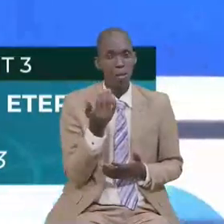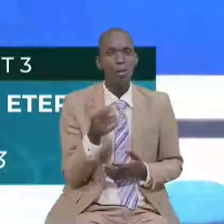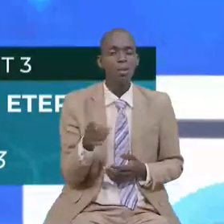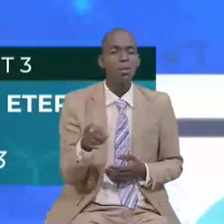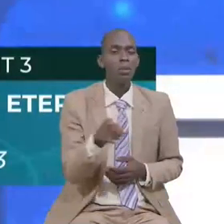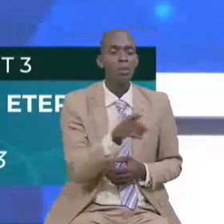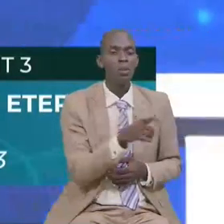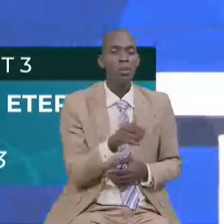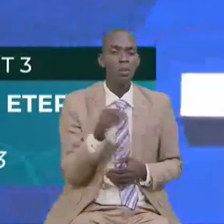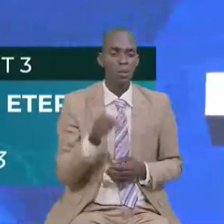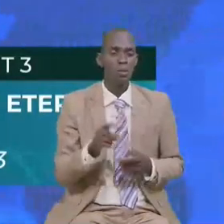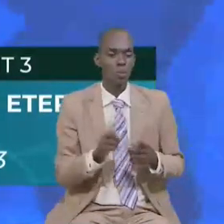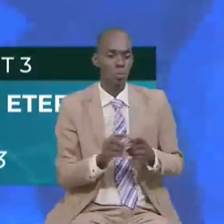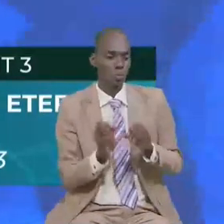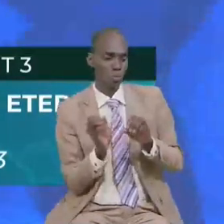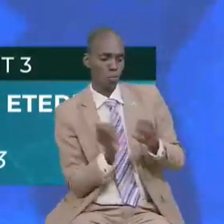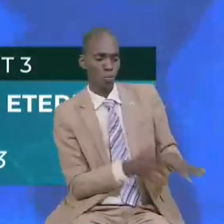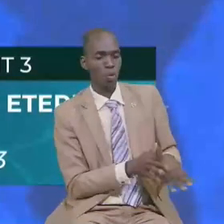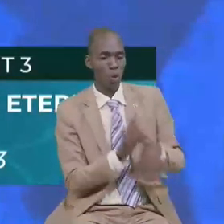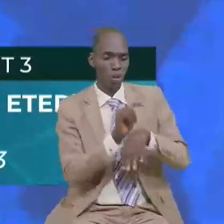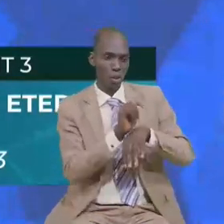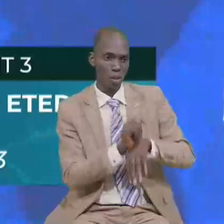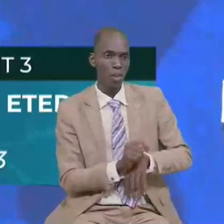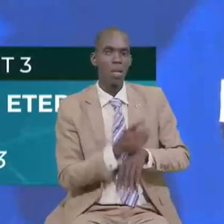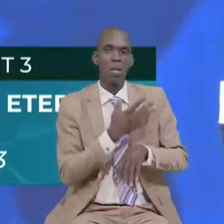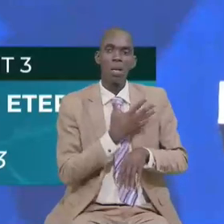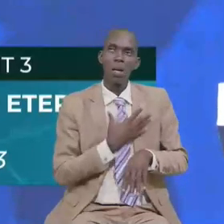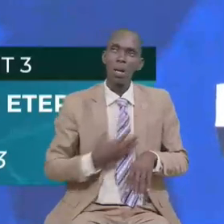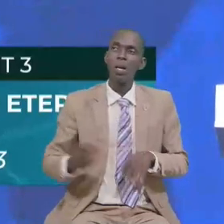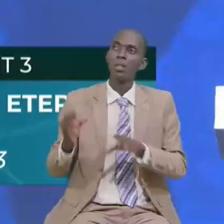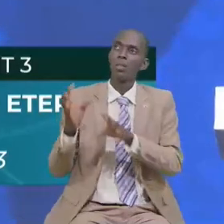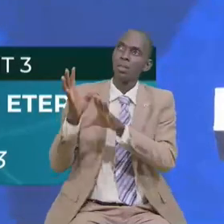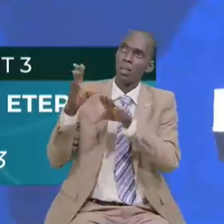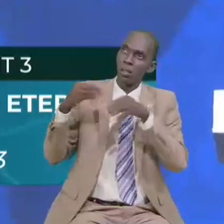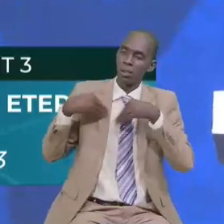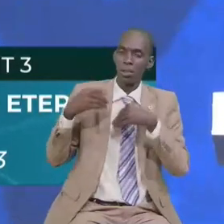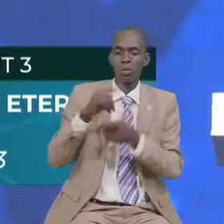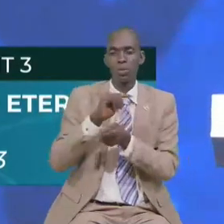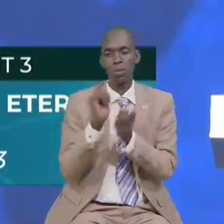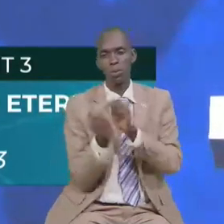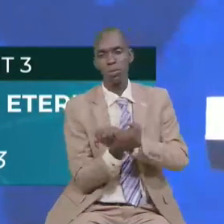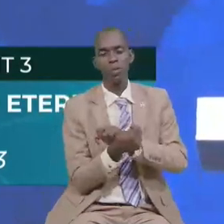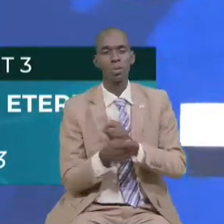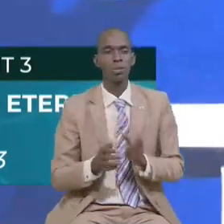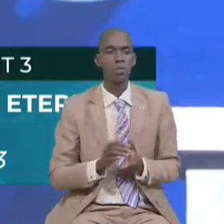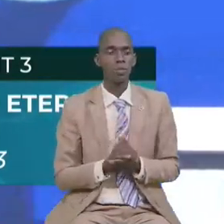Ils doivent abandonner la tradition pour embrasser la transformation.